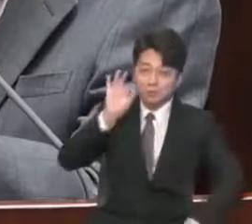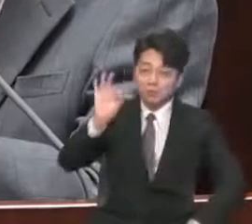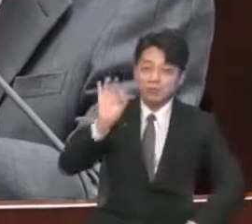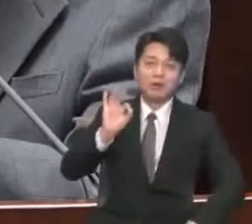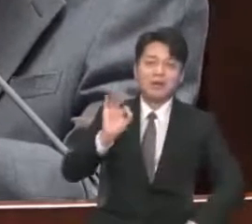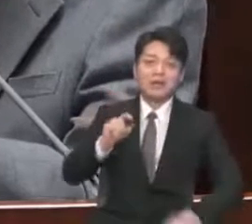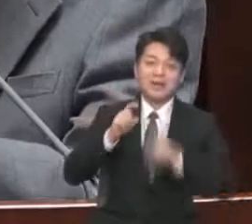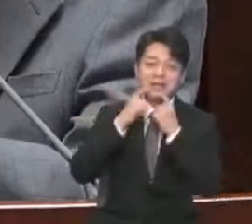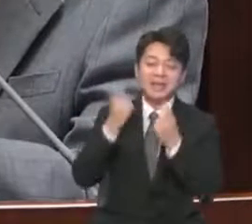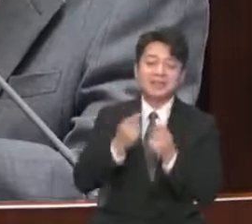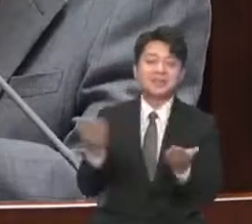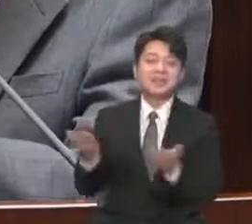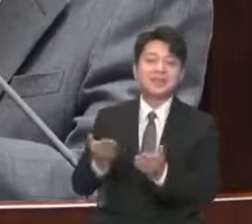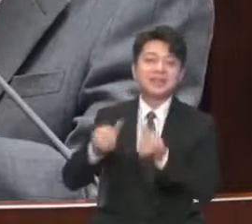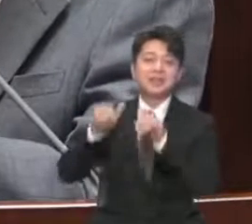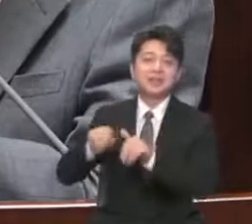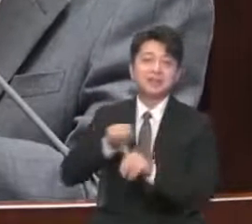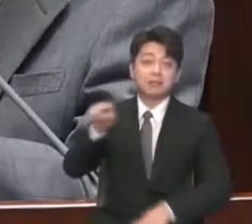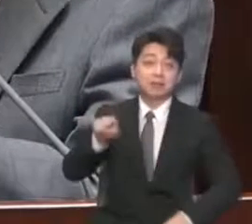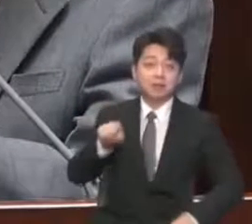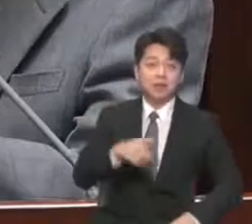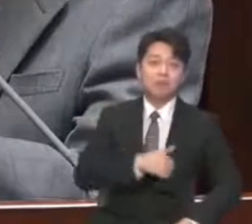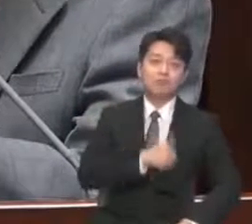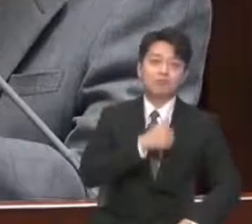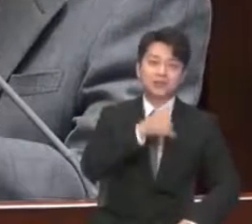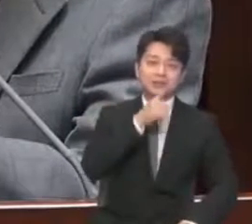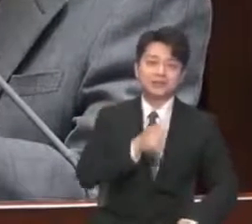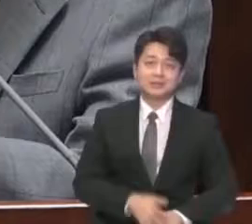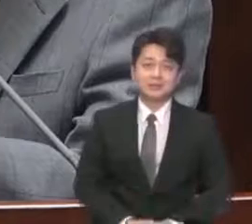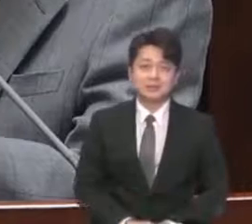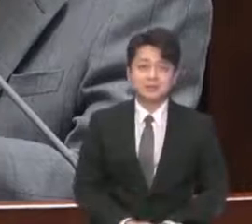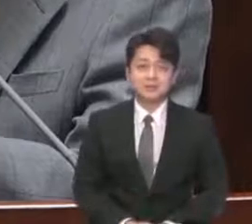있습니다. 이 자리에서 그 전화번호 좀 알려주시죠.